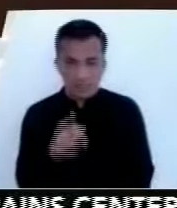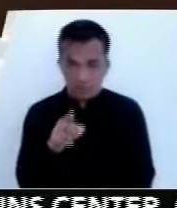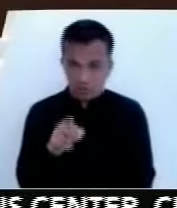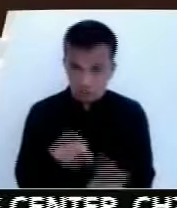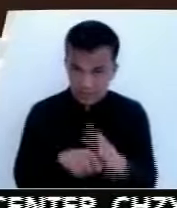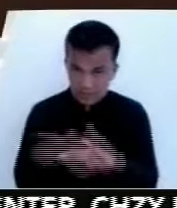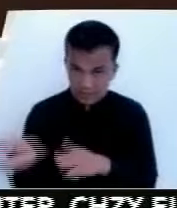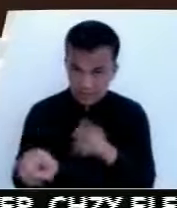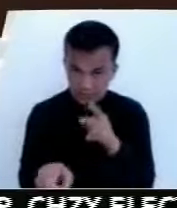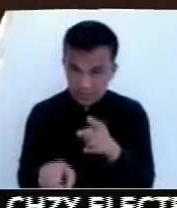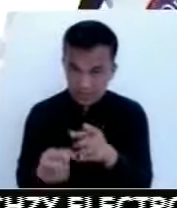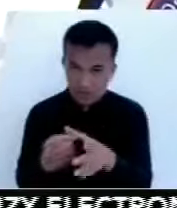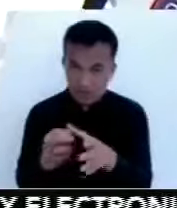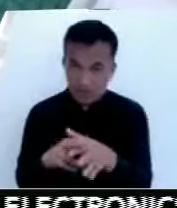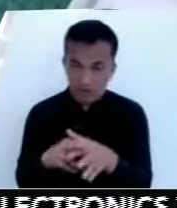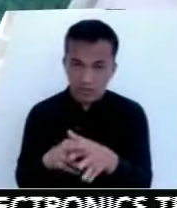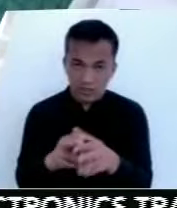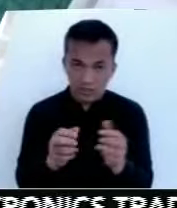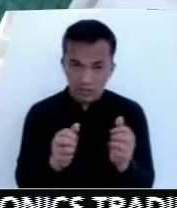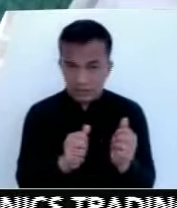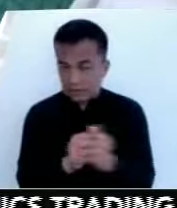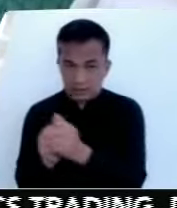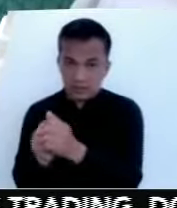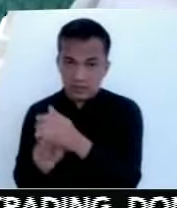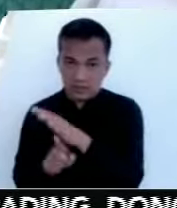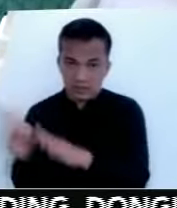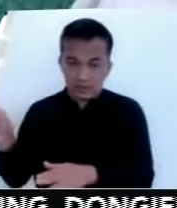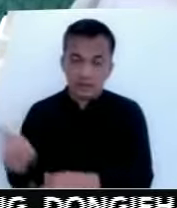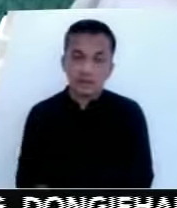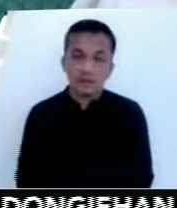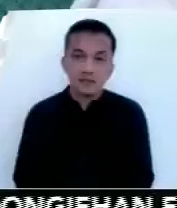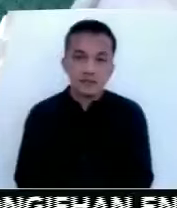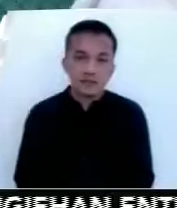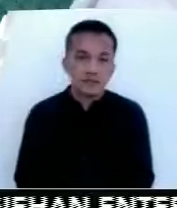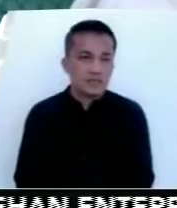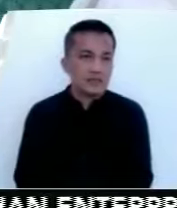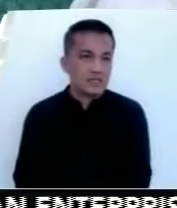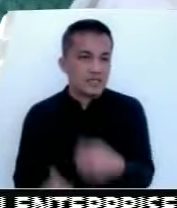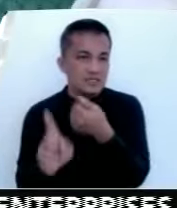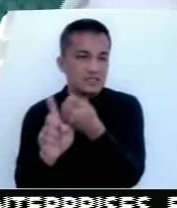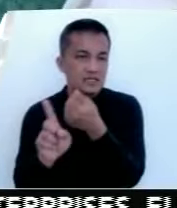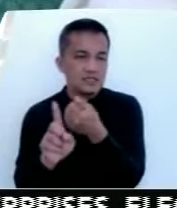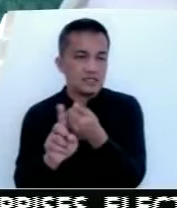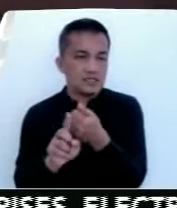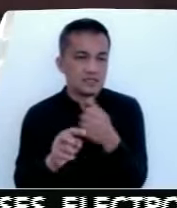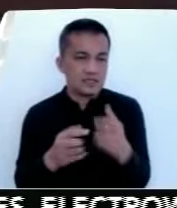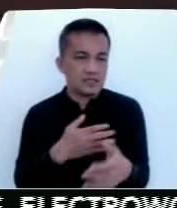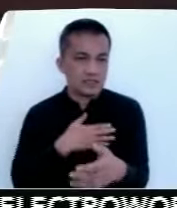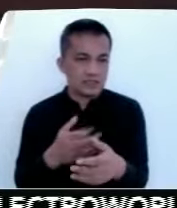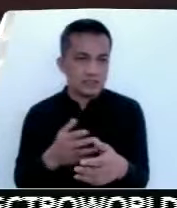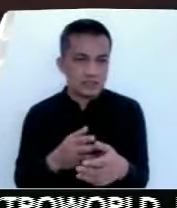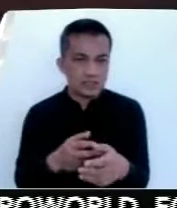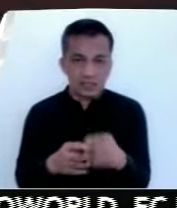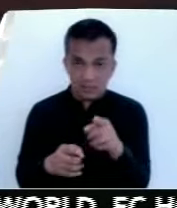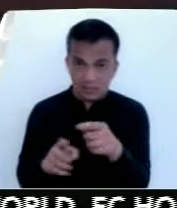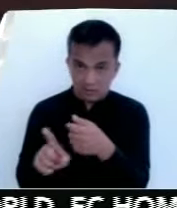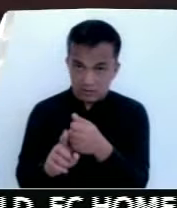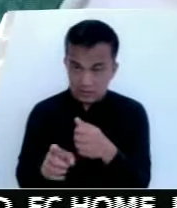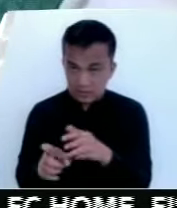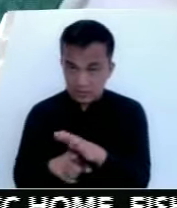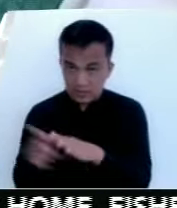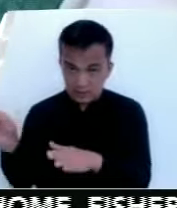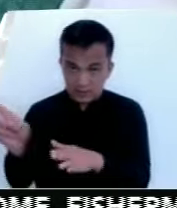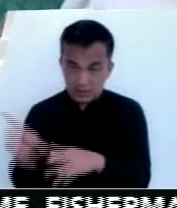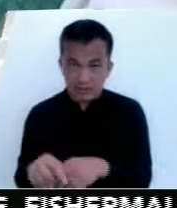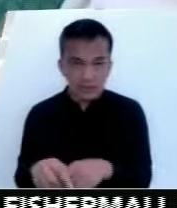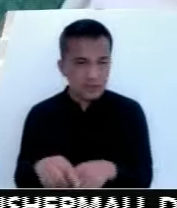itinakas ka ah siya p nag-initiate po pero along way so itinakas ka niya Along The Way po hindi po kami